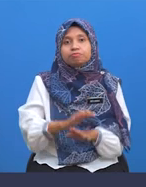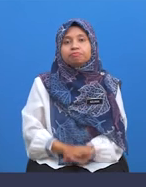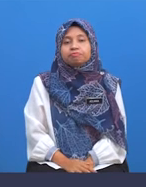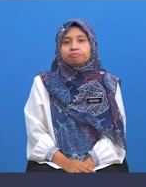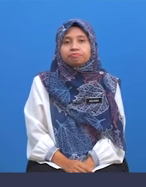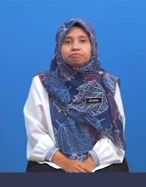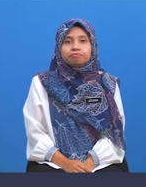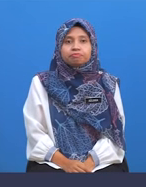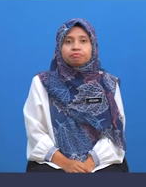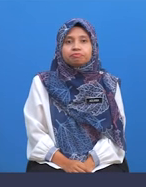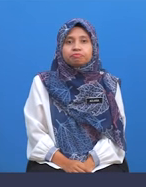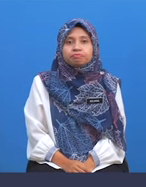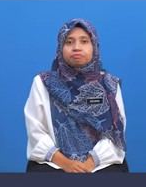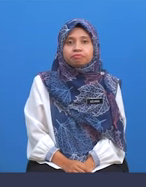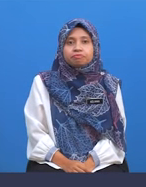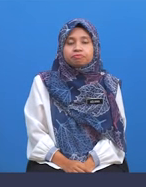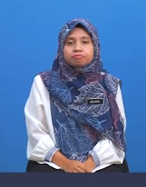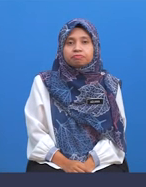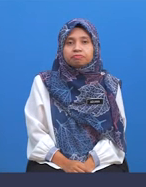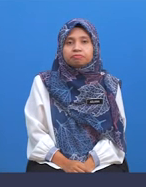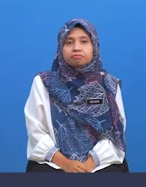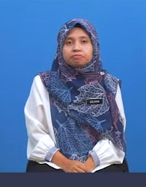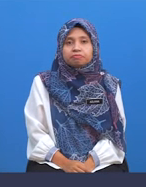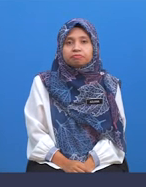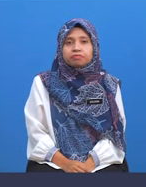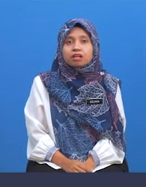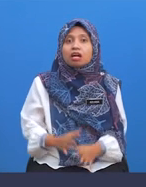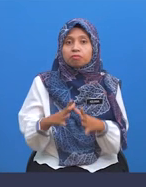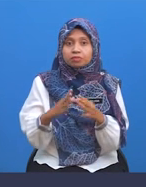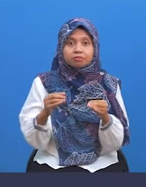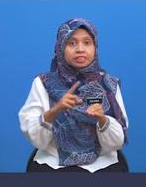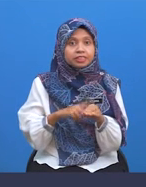Murid-murid boleh mula menjawab soalan kelima sekarang.